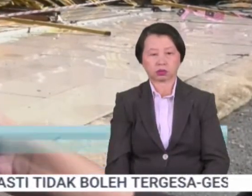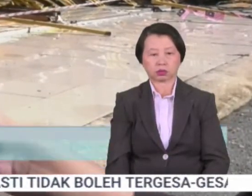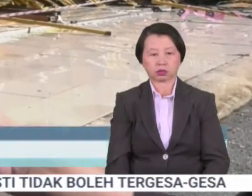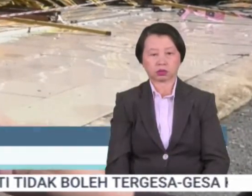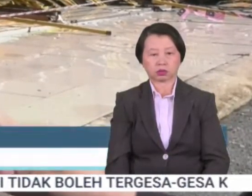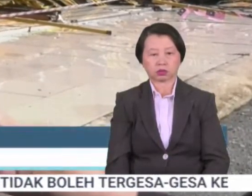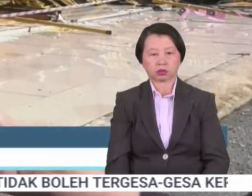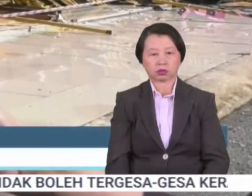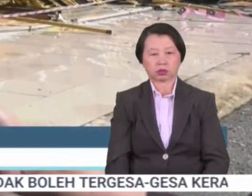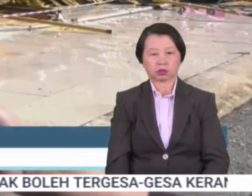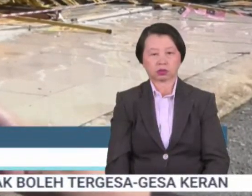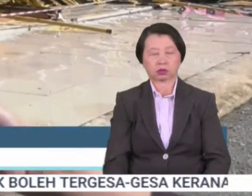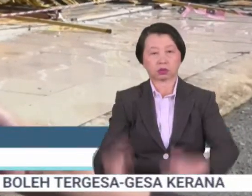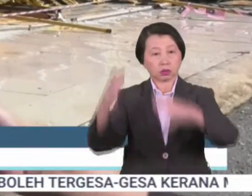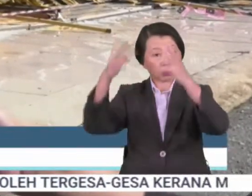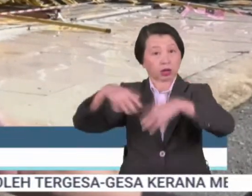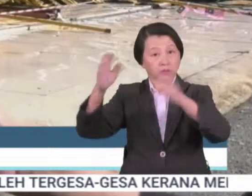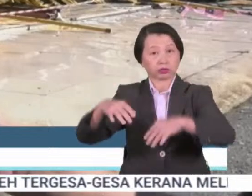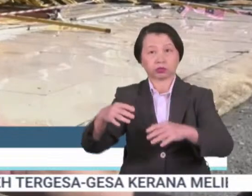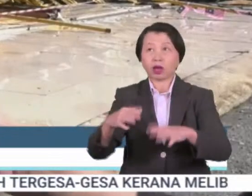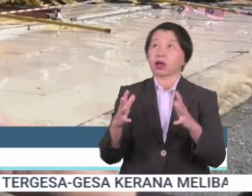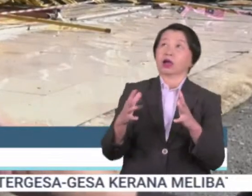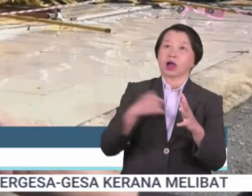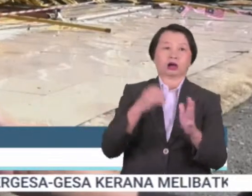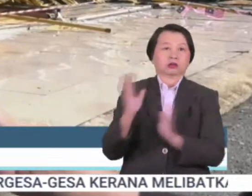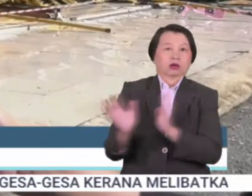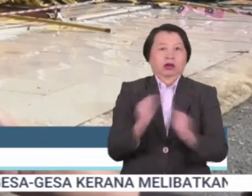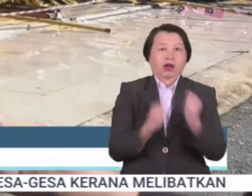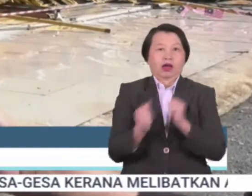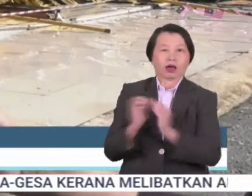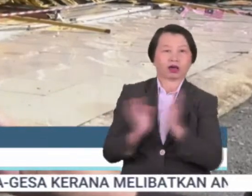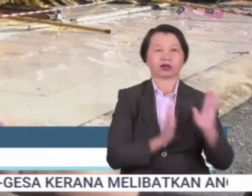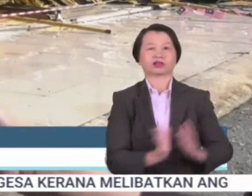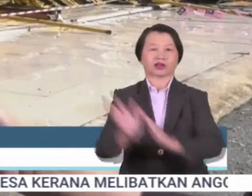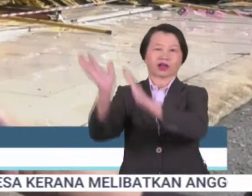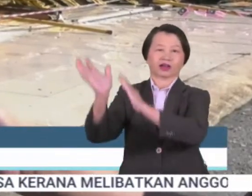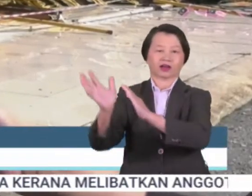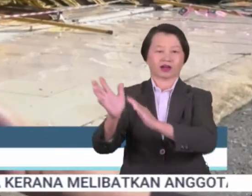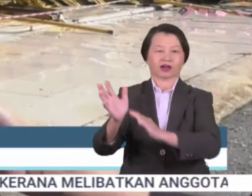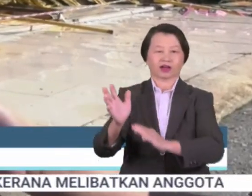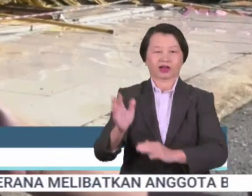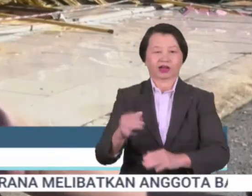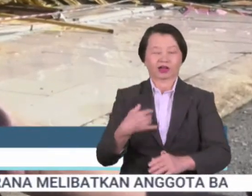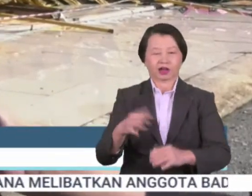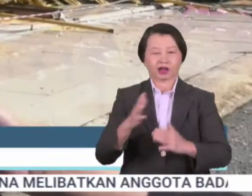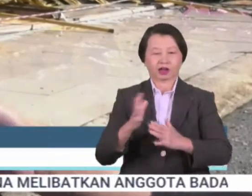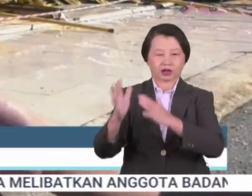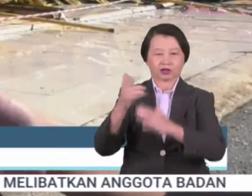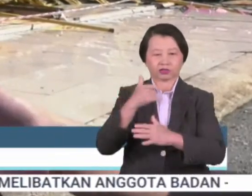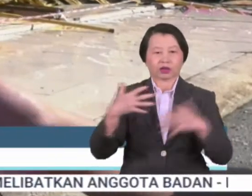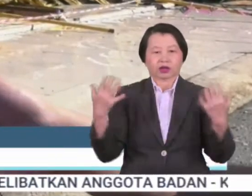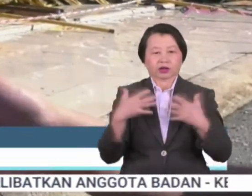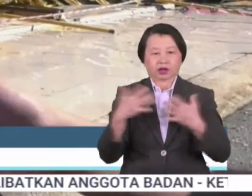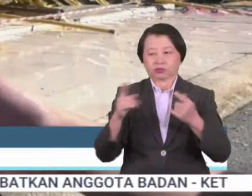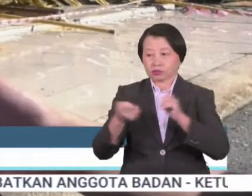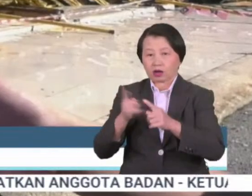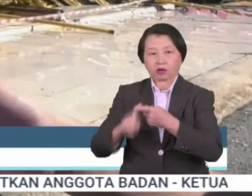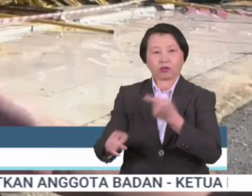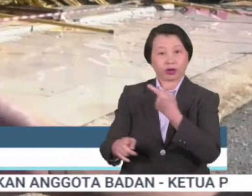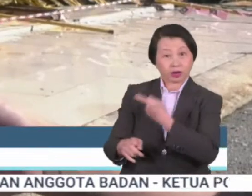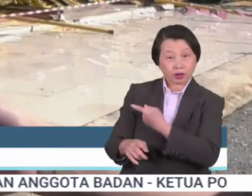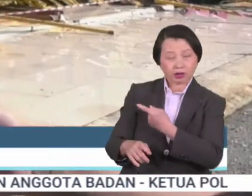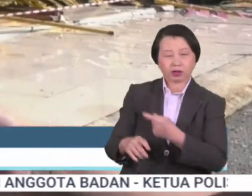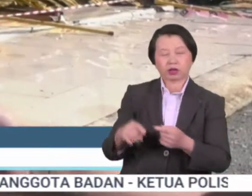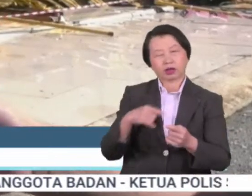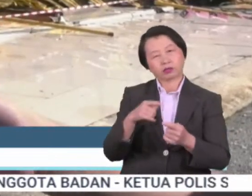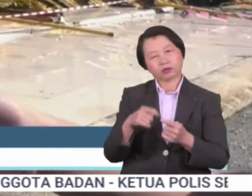stand depan tu jatuhjatuh saya pun lari tengok kiri kanan dulu sebelum nak lari tu sebab takut member eh